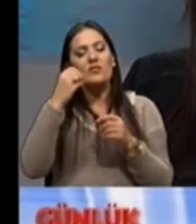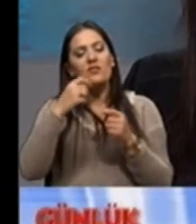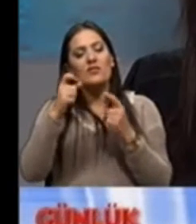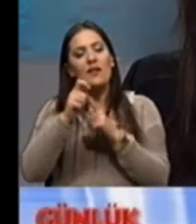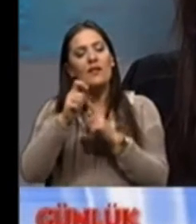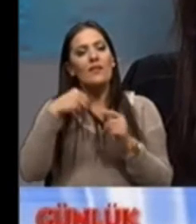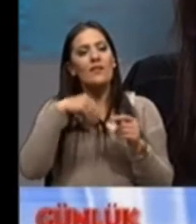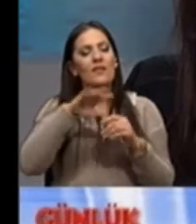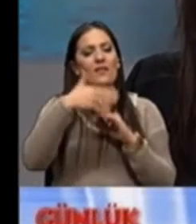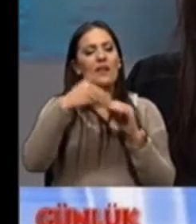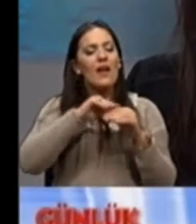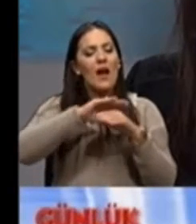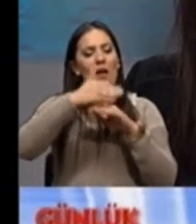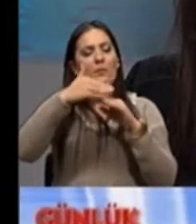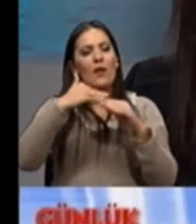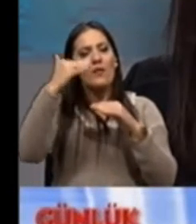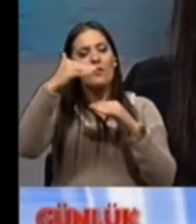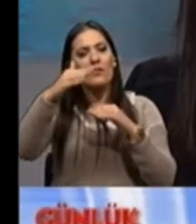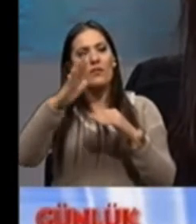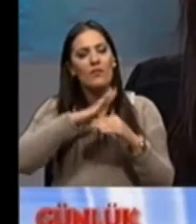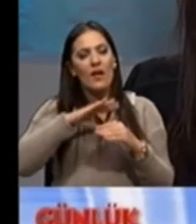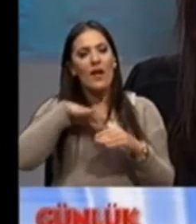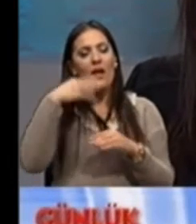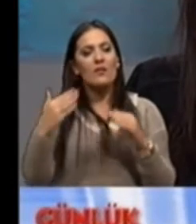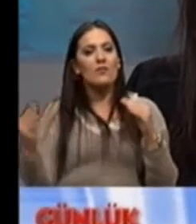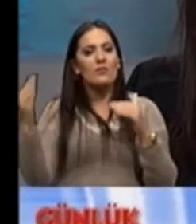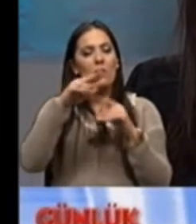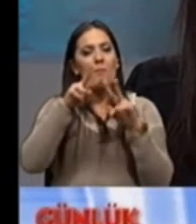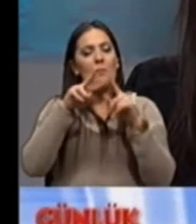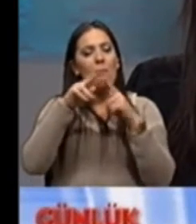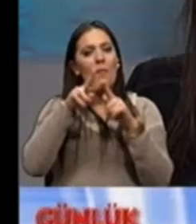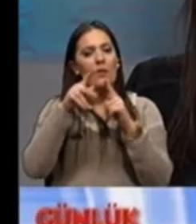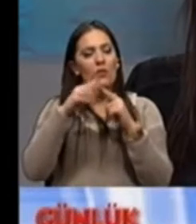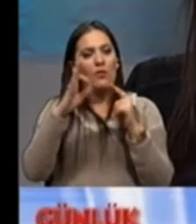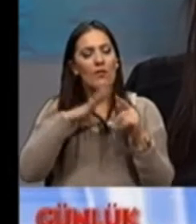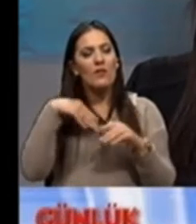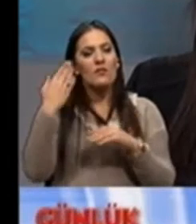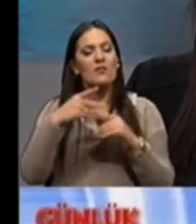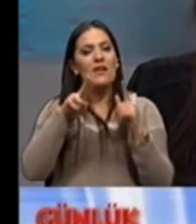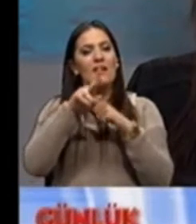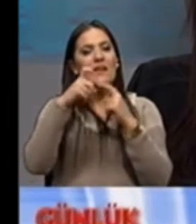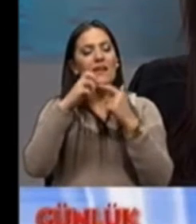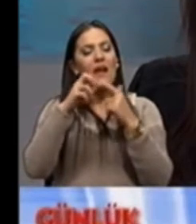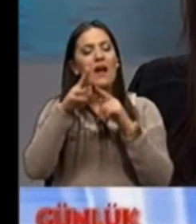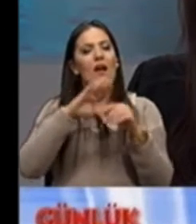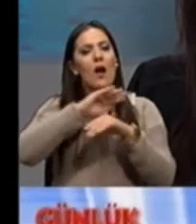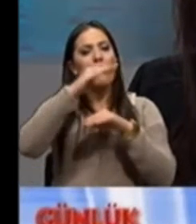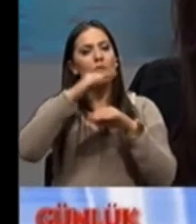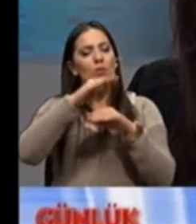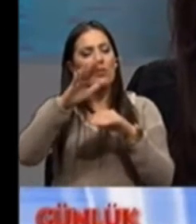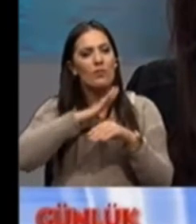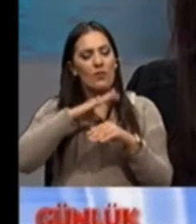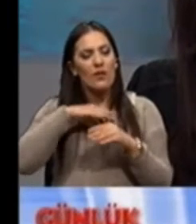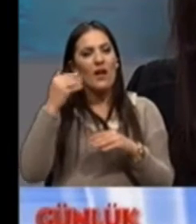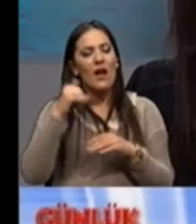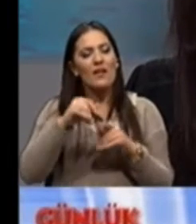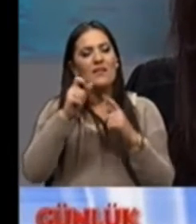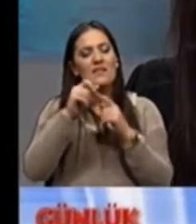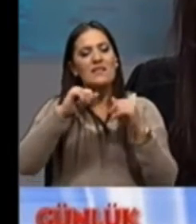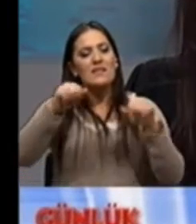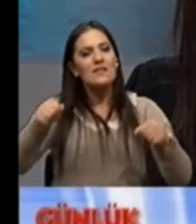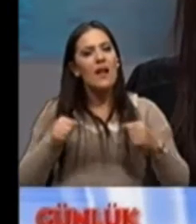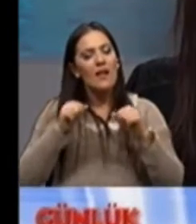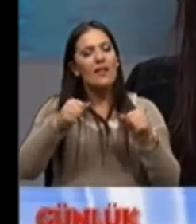biraz katmanları var. En üstte de manto var. Üst mantonun üzerinde de yer kabuğu dediğimiz kısım var. Aynı sal nasıl denizin